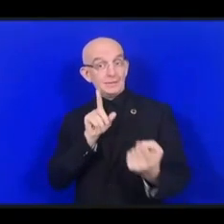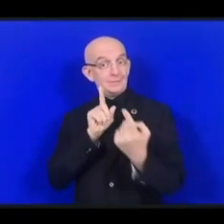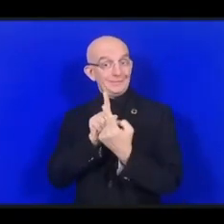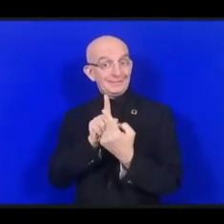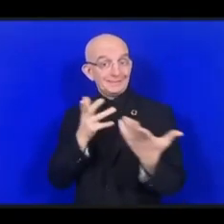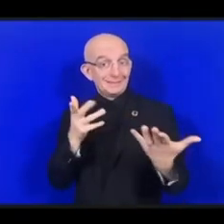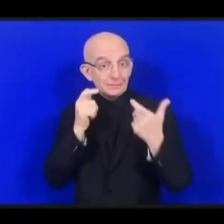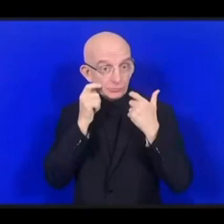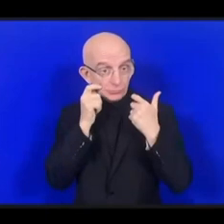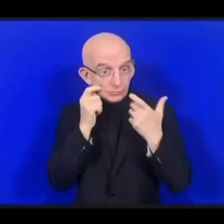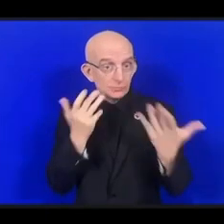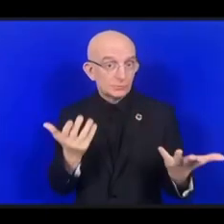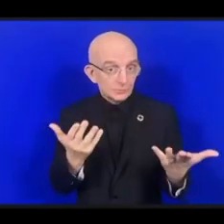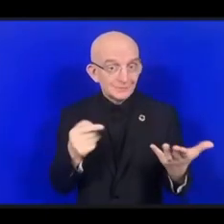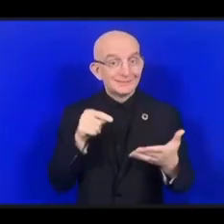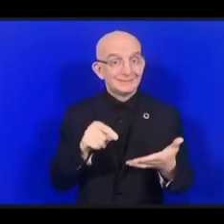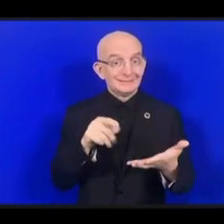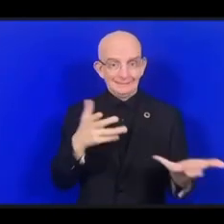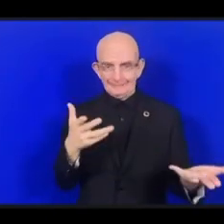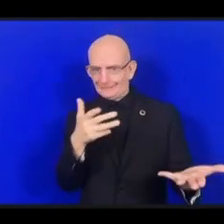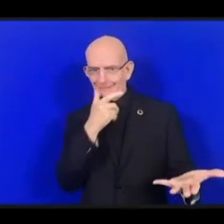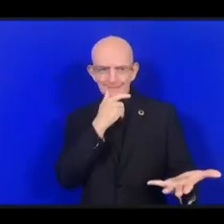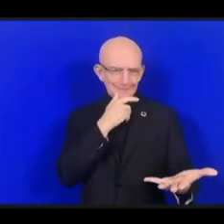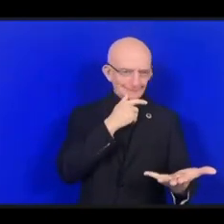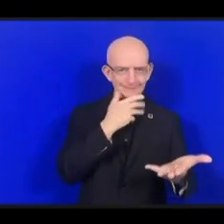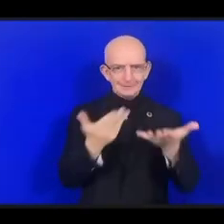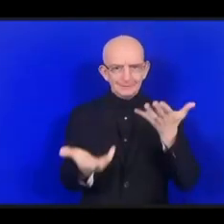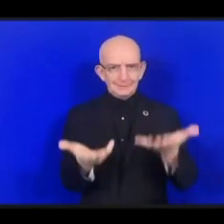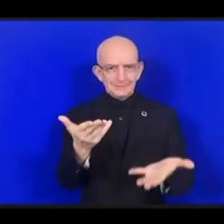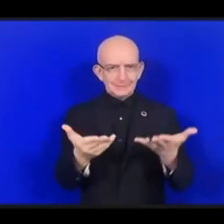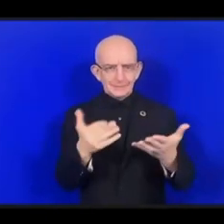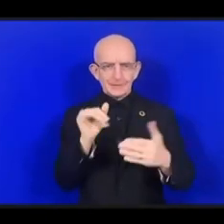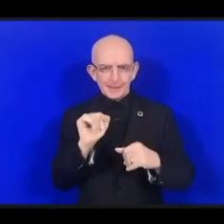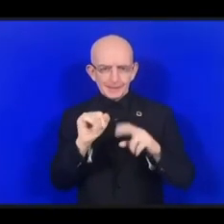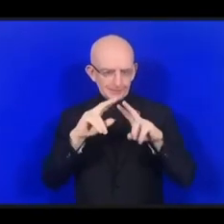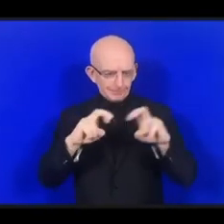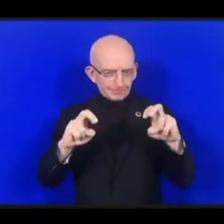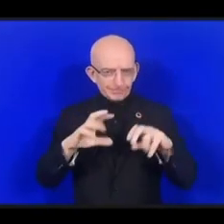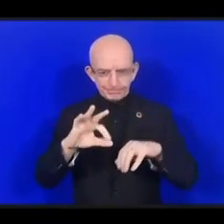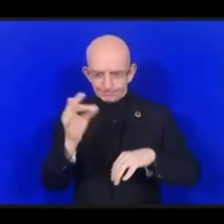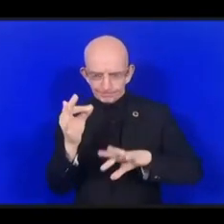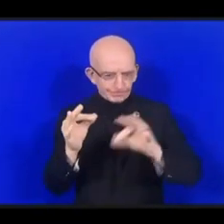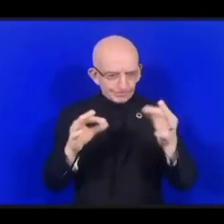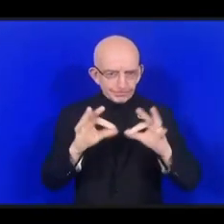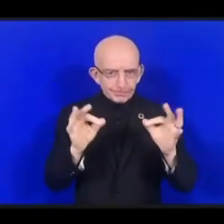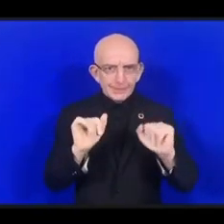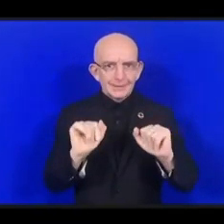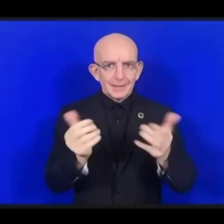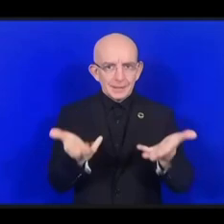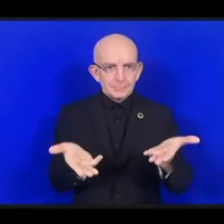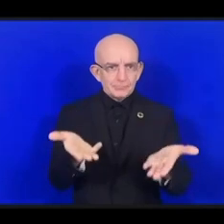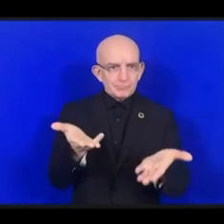的决定权掌握在我们作为消费者的手里。